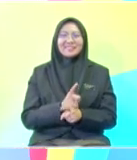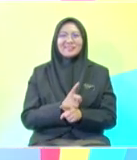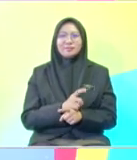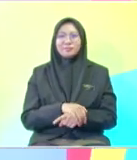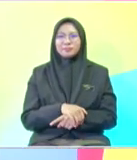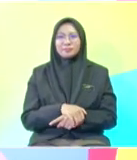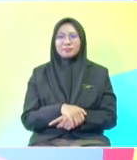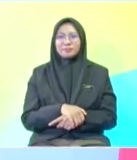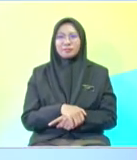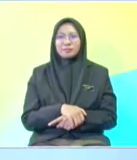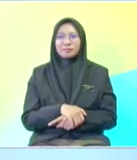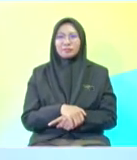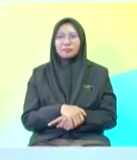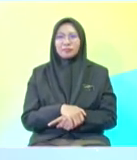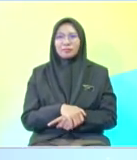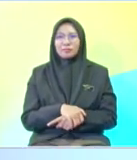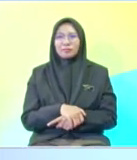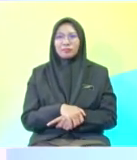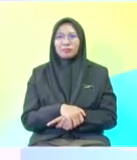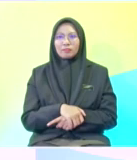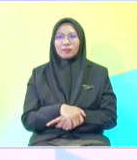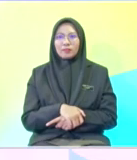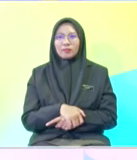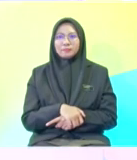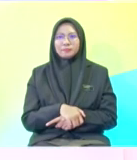seterusnya yang ketiga